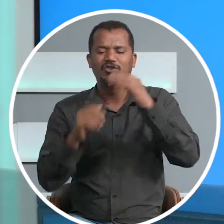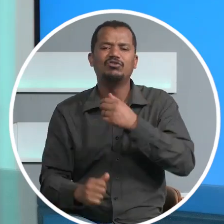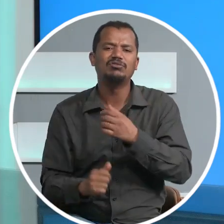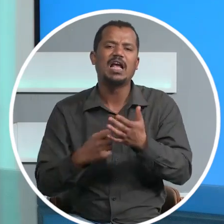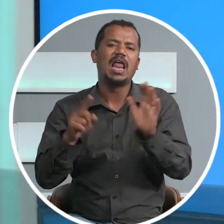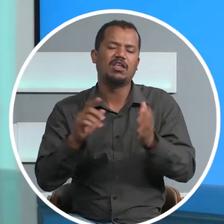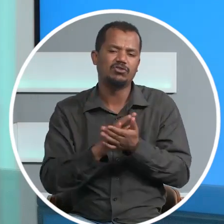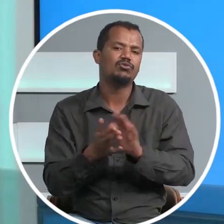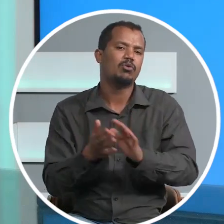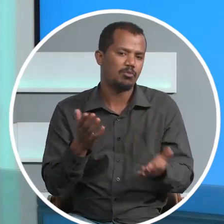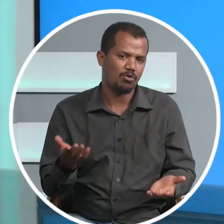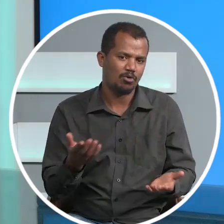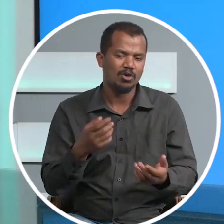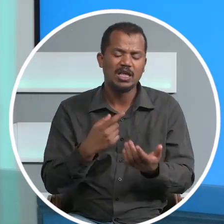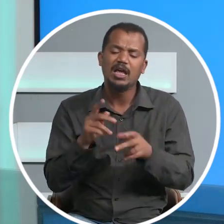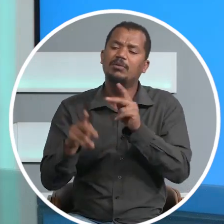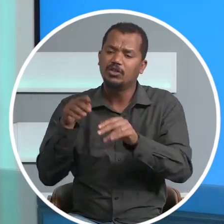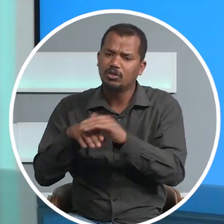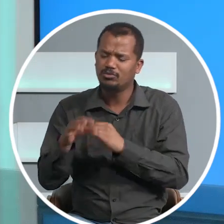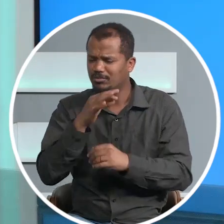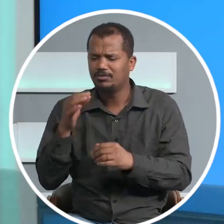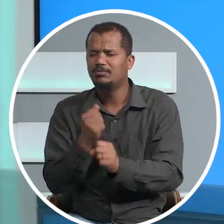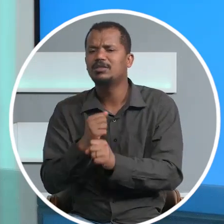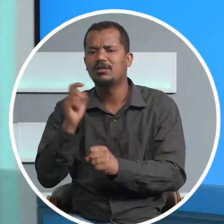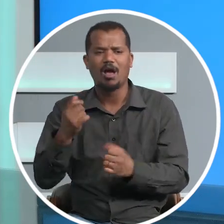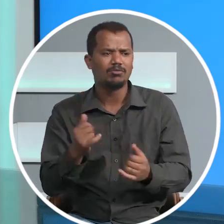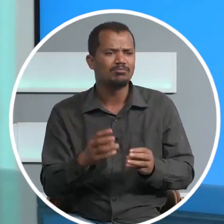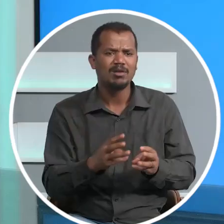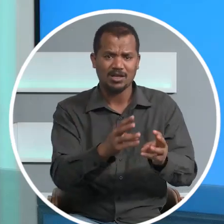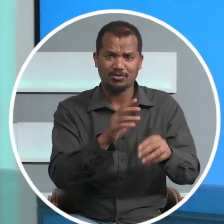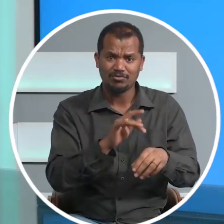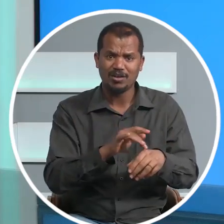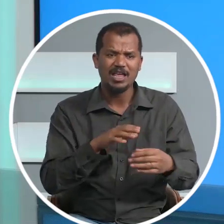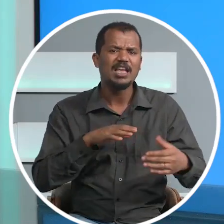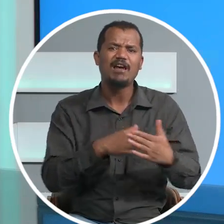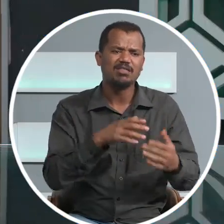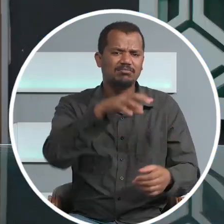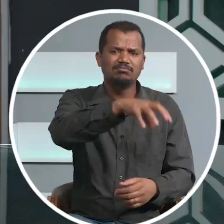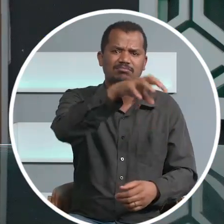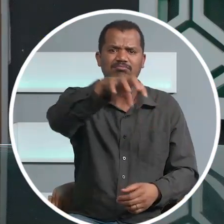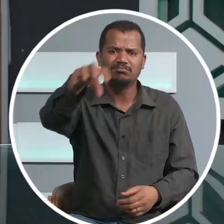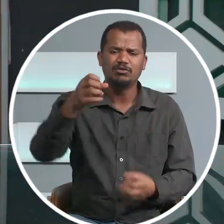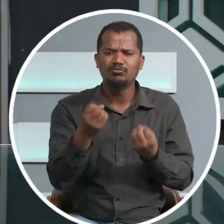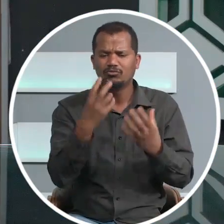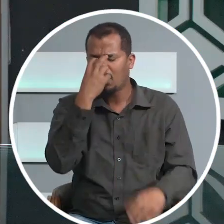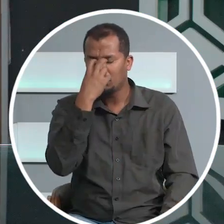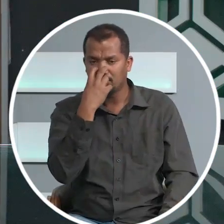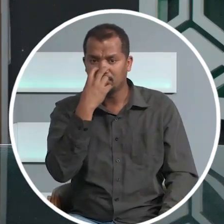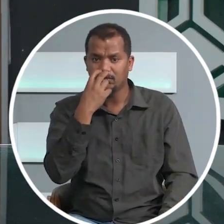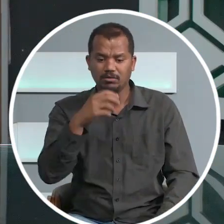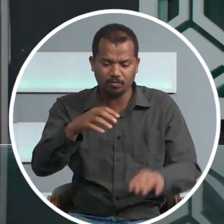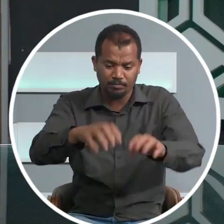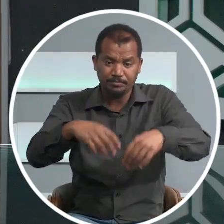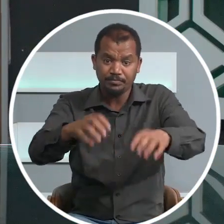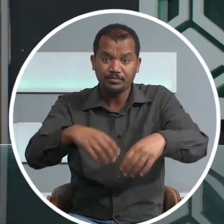باتام هر روز سبوست لامالو وقت نزین نگروش باتام مسرات هر لب، آونی تسرو من کروش لاین کفات وچ نبجالن، بزو این سوران